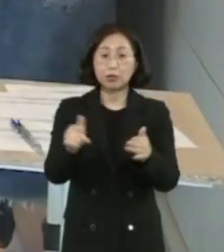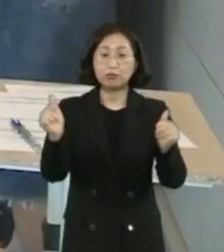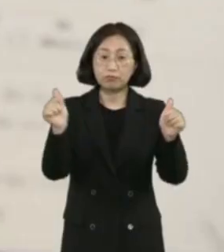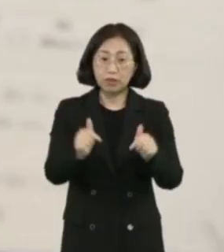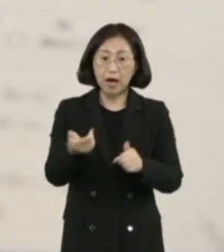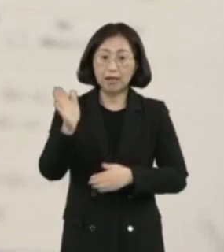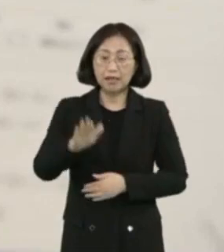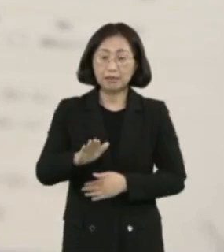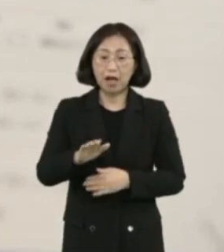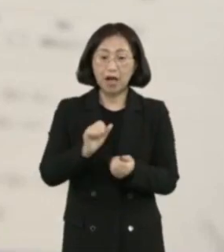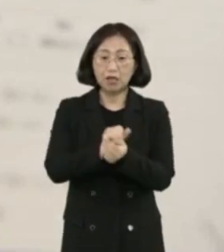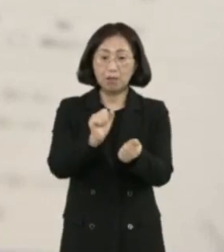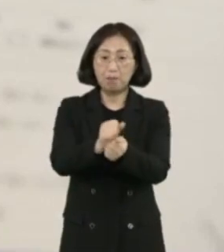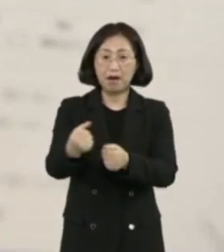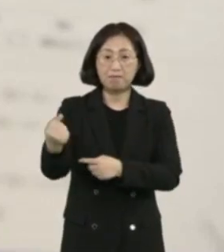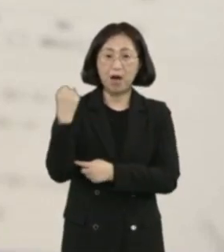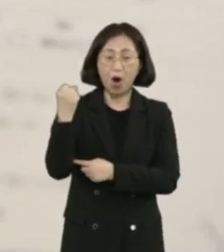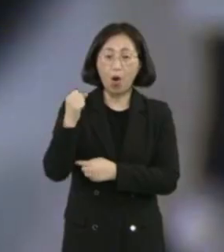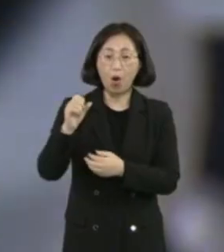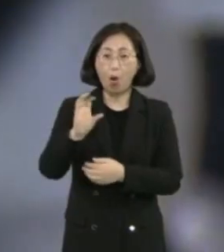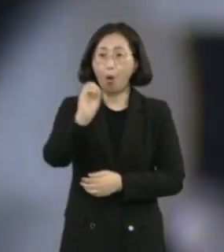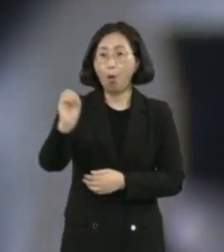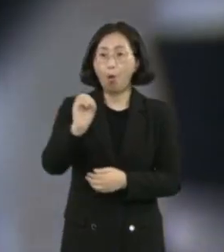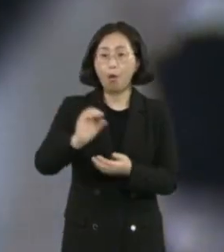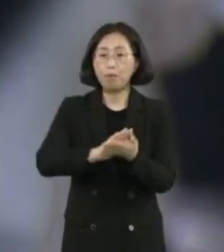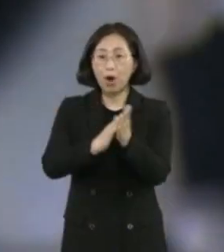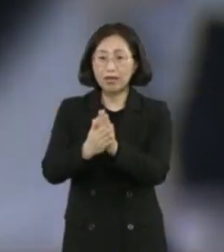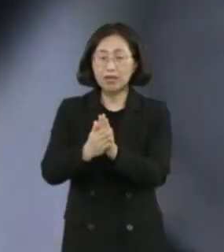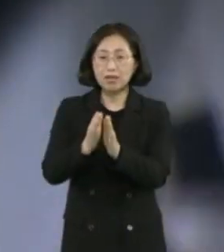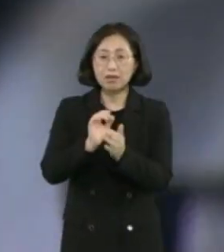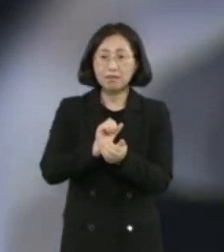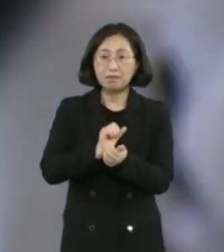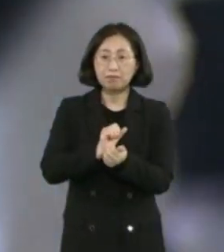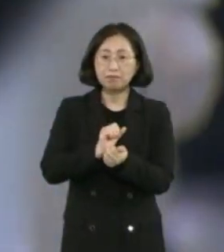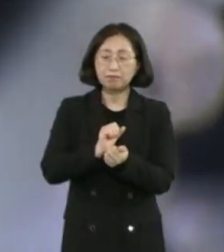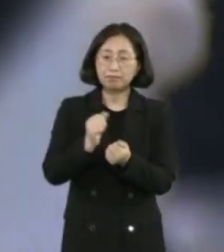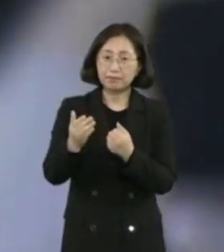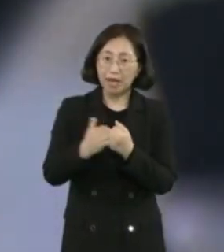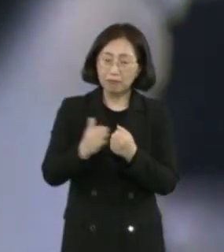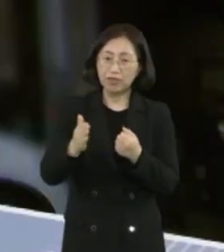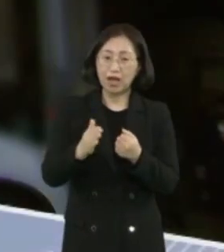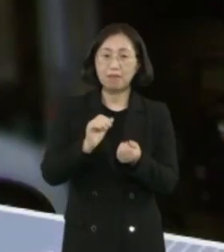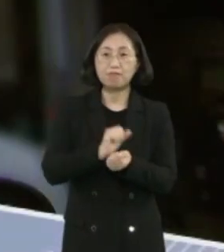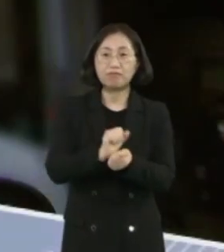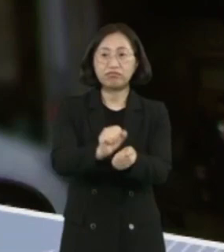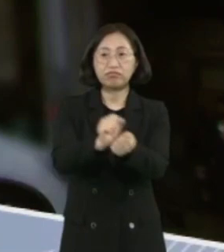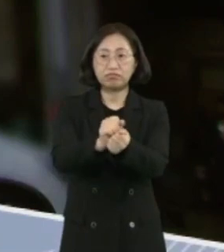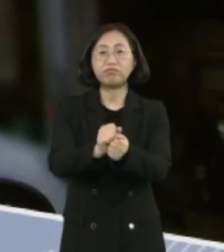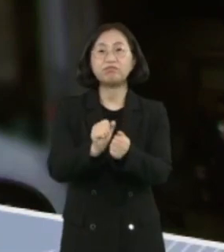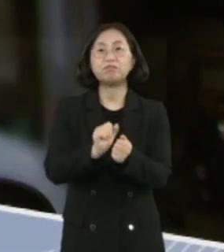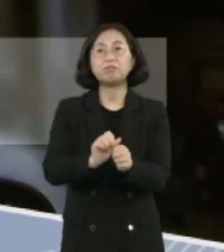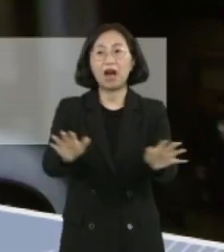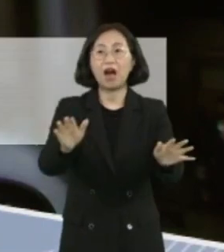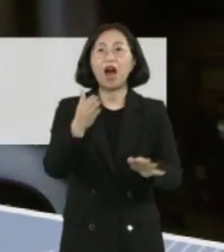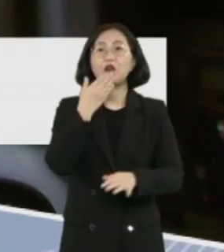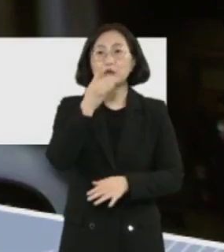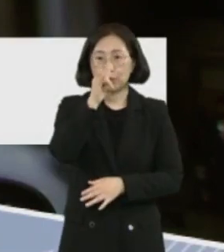전파력이 4배나 높은 오미크론 변이 확산으로 혹시 모를 재확산도 대비할 수 있게 됐습니다. 병원 한